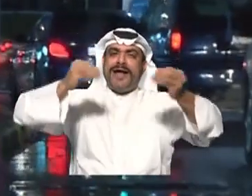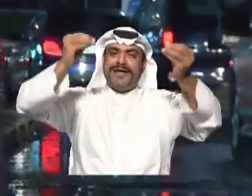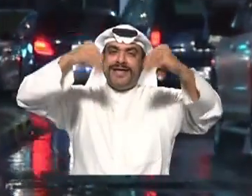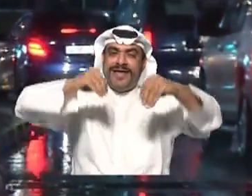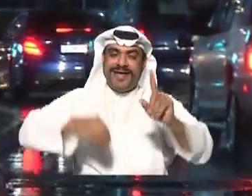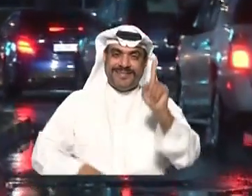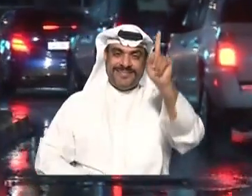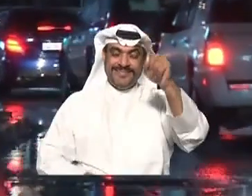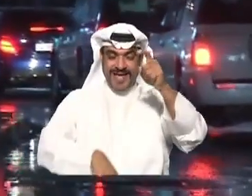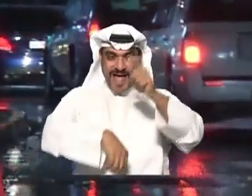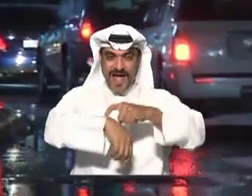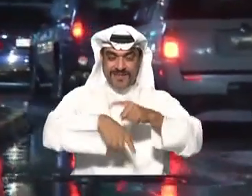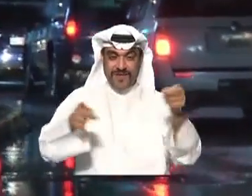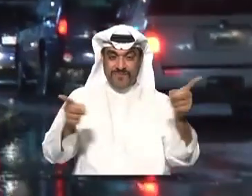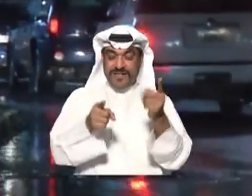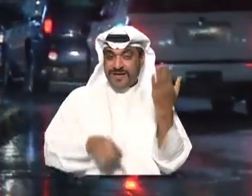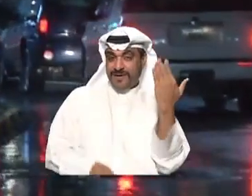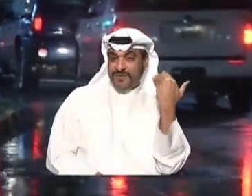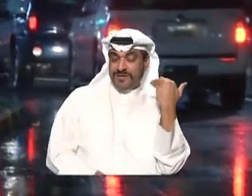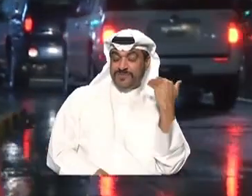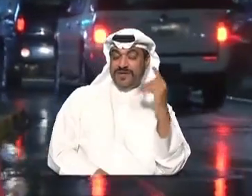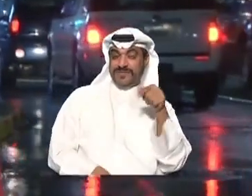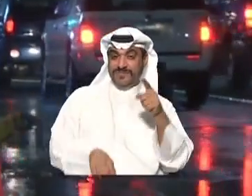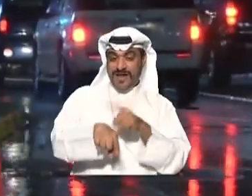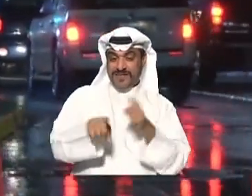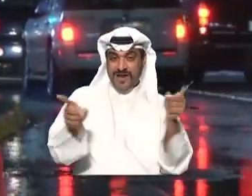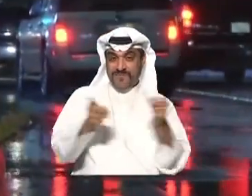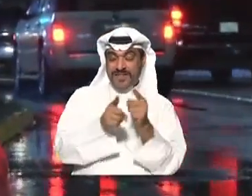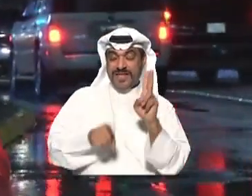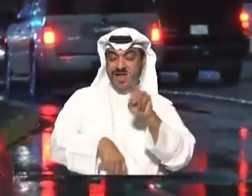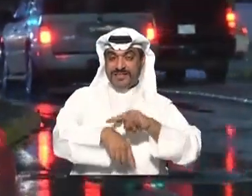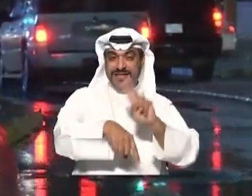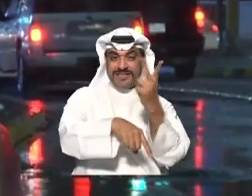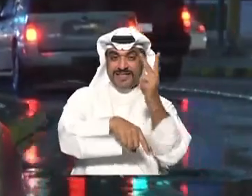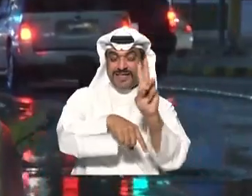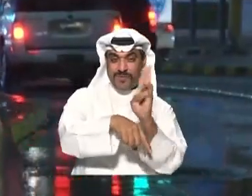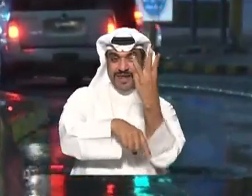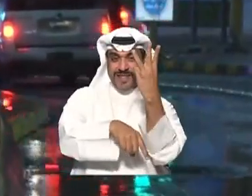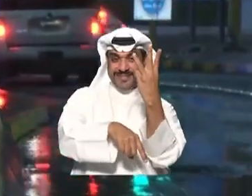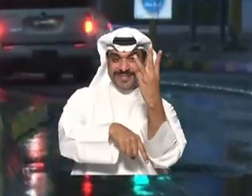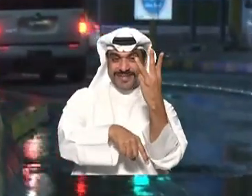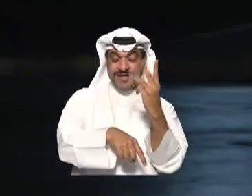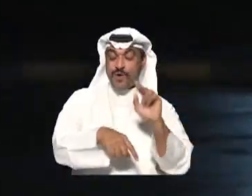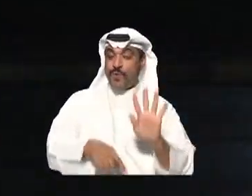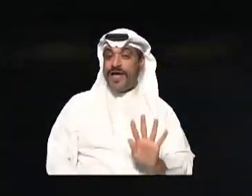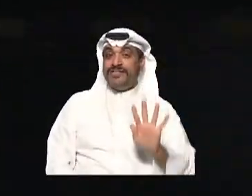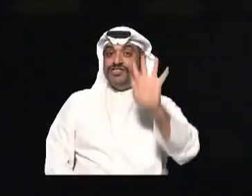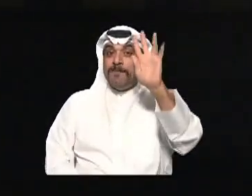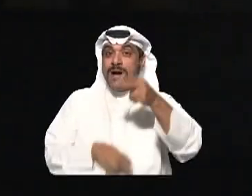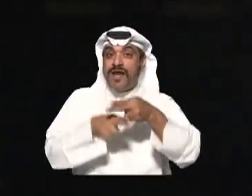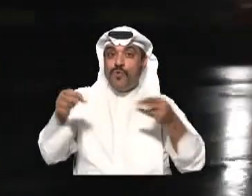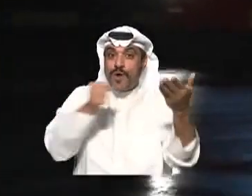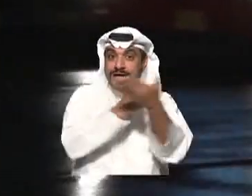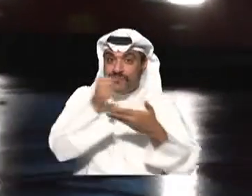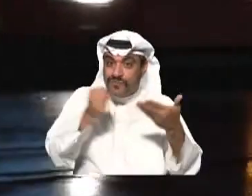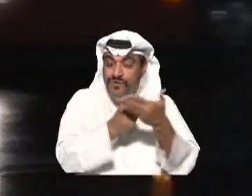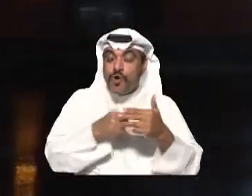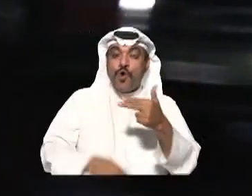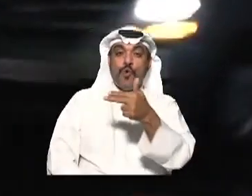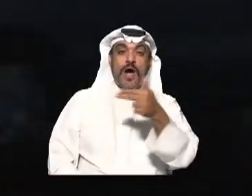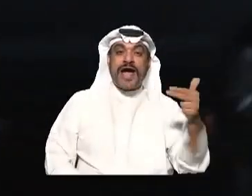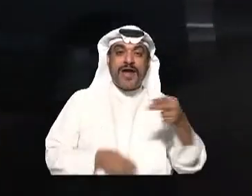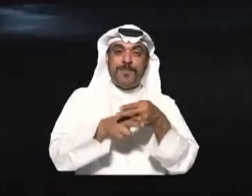في الفترات اللي فاتت خلال الساعتين او ثلاث ساعات اللي فاتت، في خاصه في شمال الكويت وغرب الكويت.